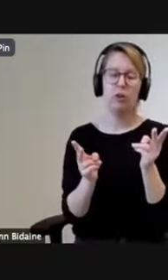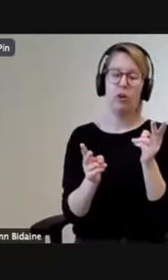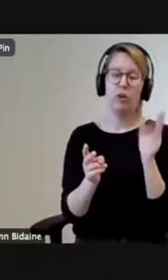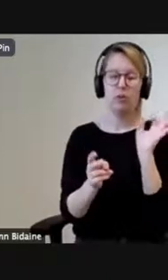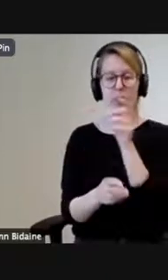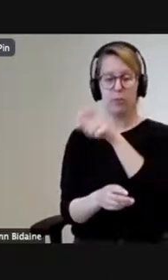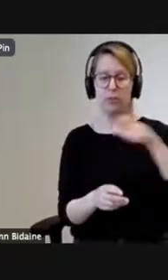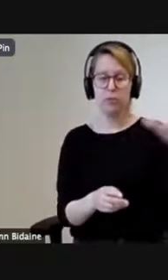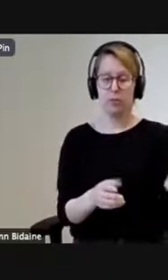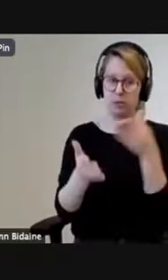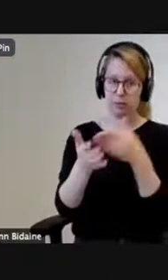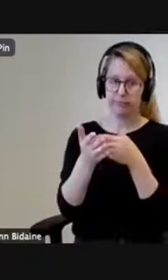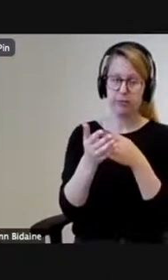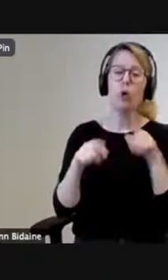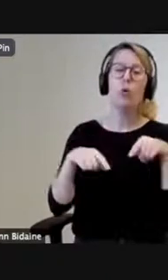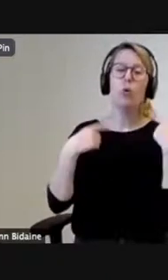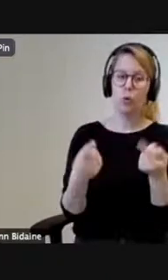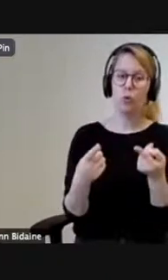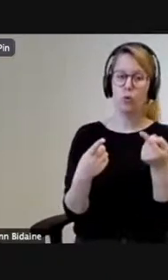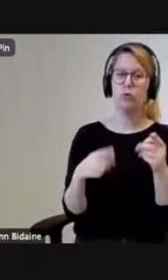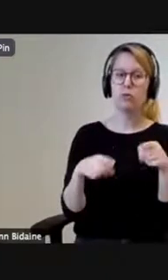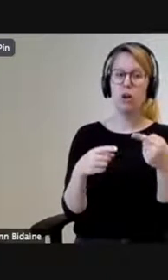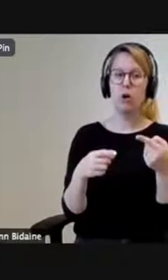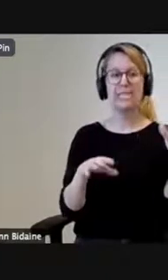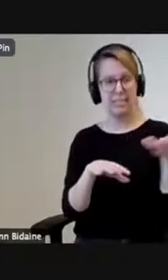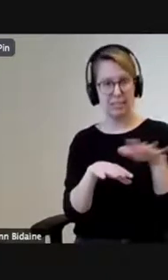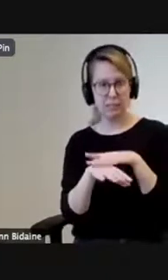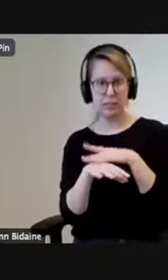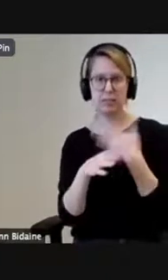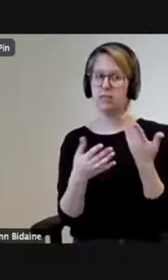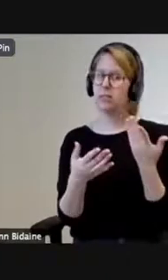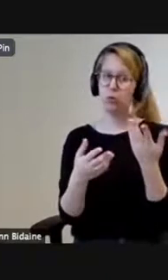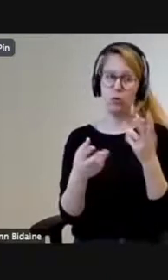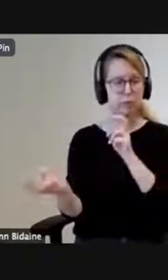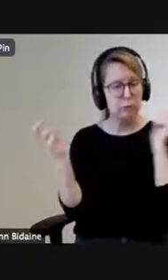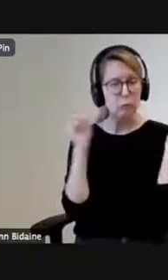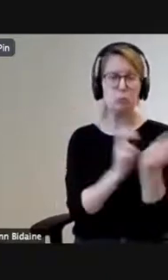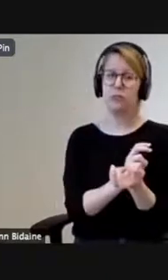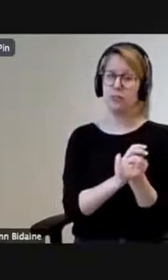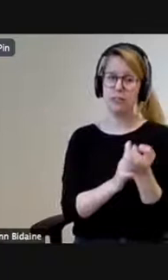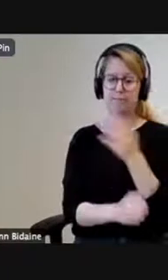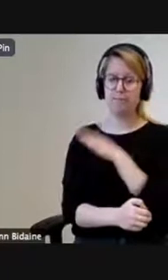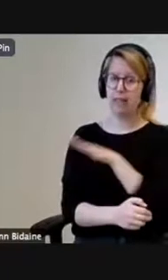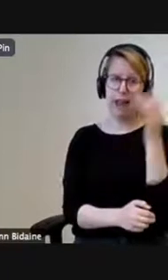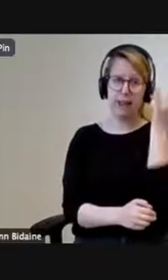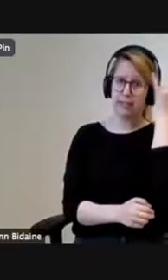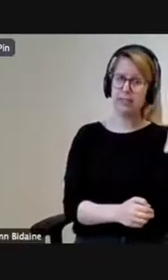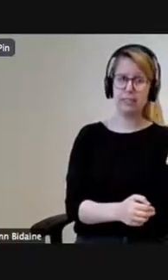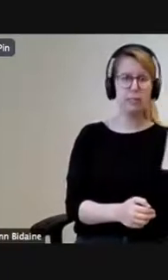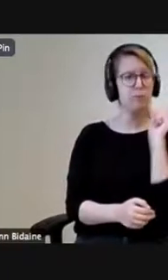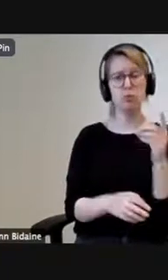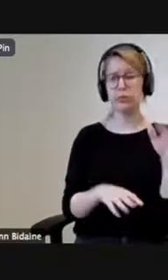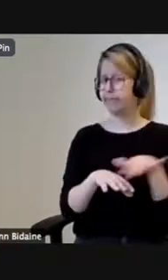des progrès. Et ce qui nous semble également important, l'idée que l'on doit montrer d'exemple en tant